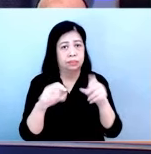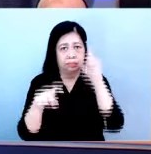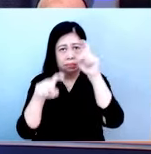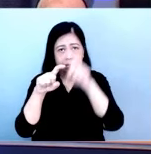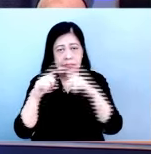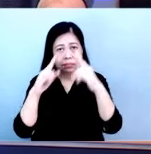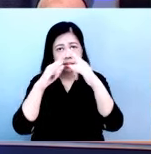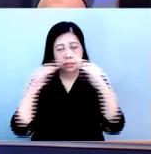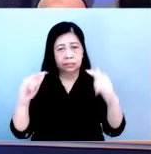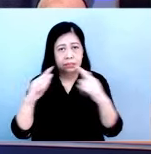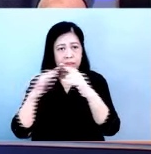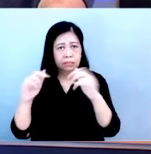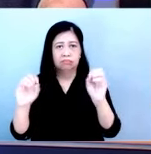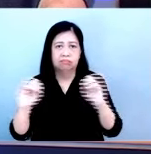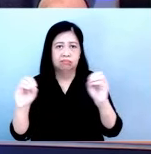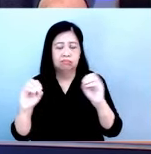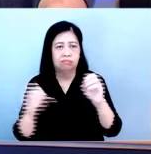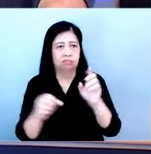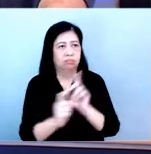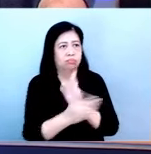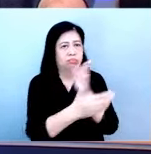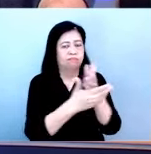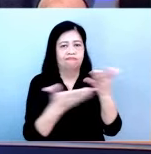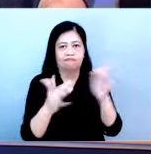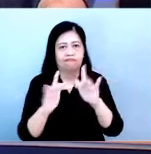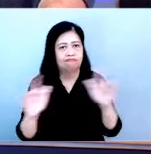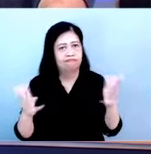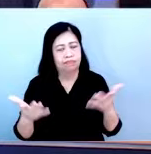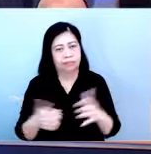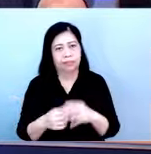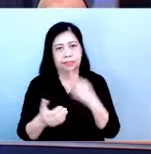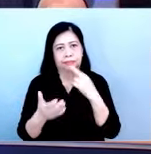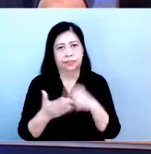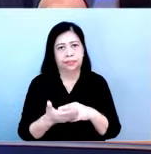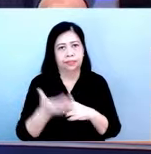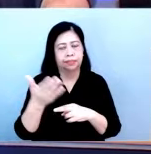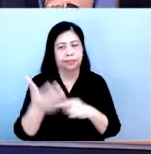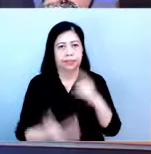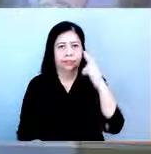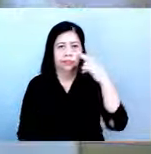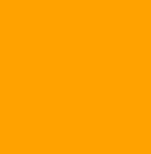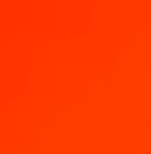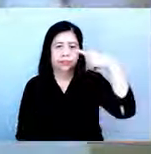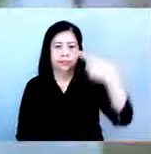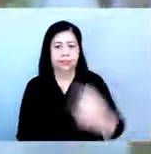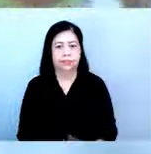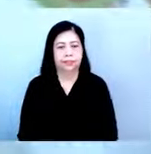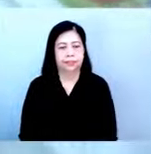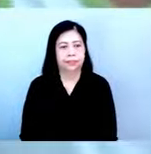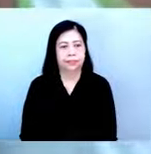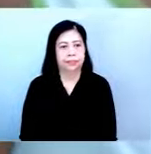nakatira dahil wala nang mapuntahan. Nasa frontline ng balitang yan, si Rainel Pawid.